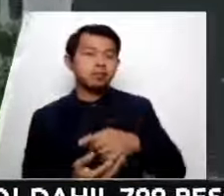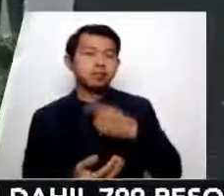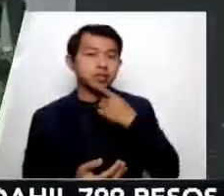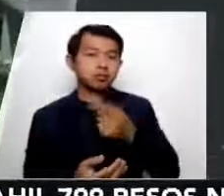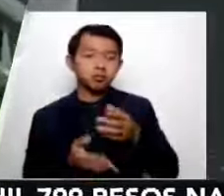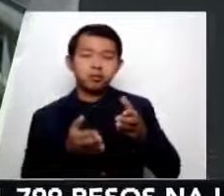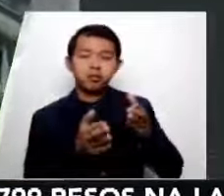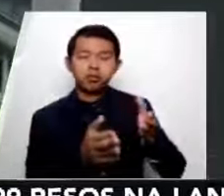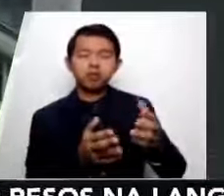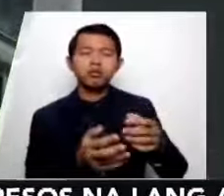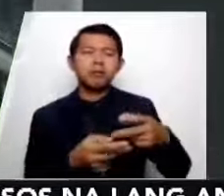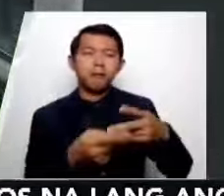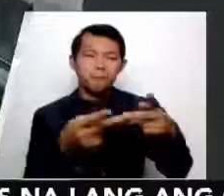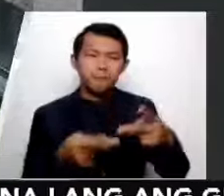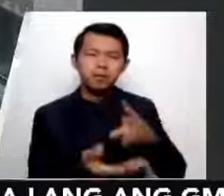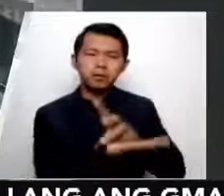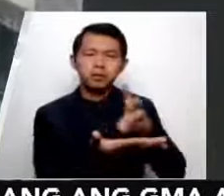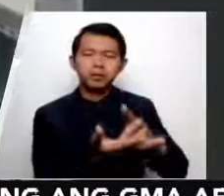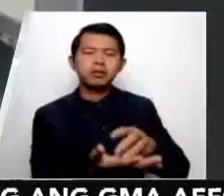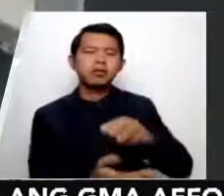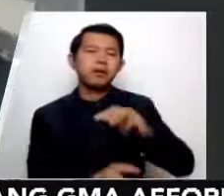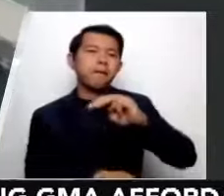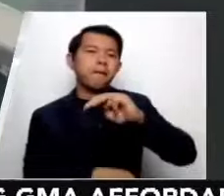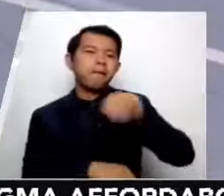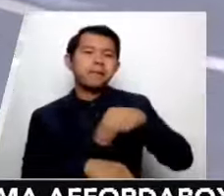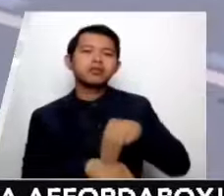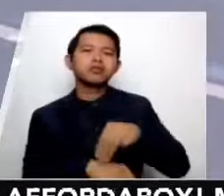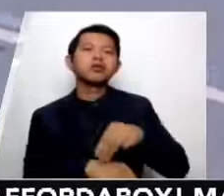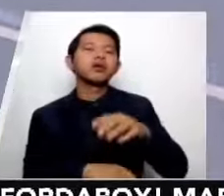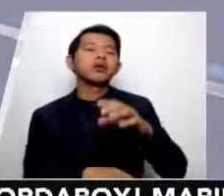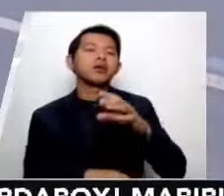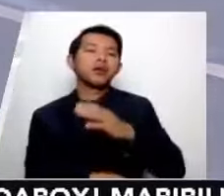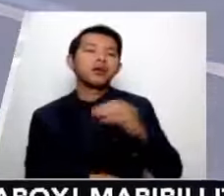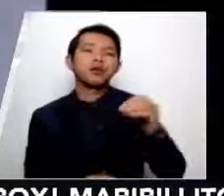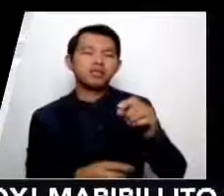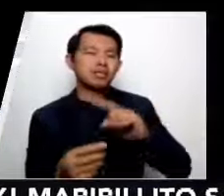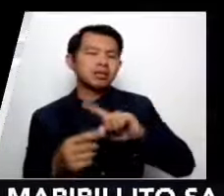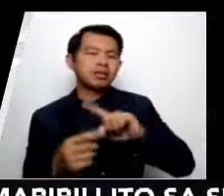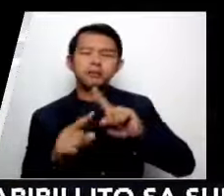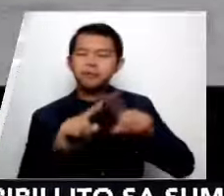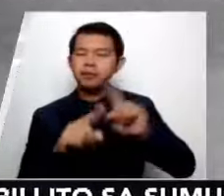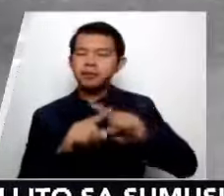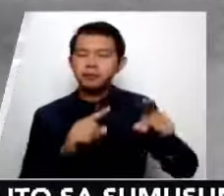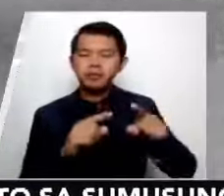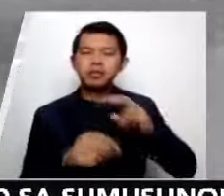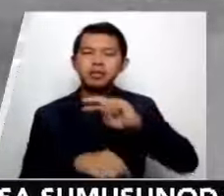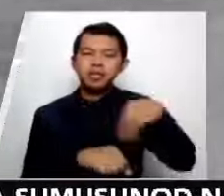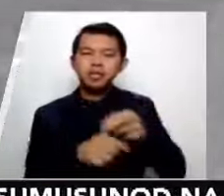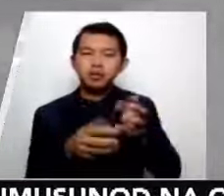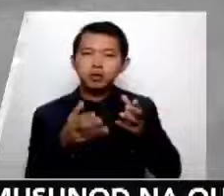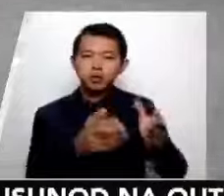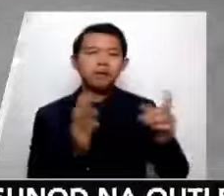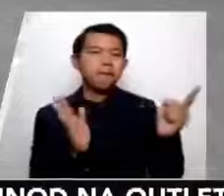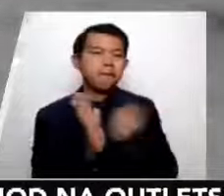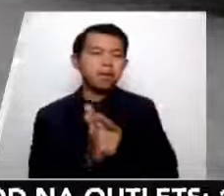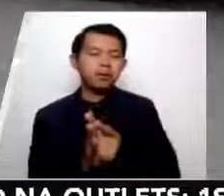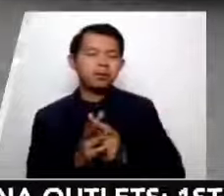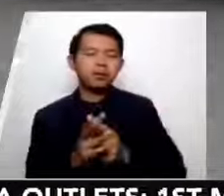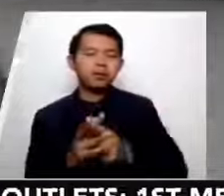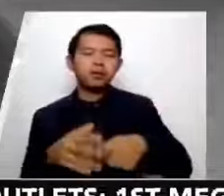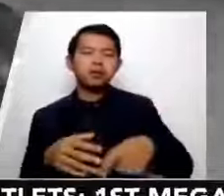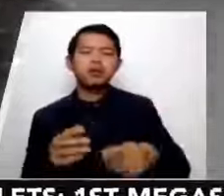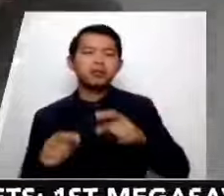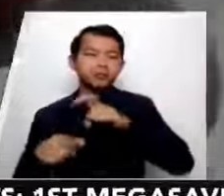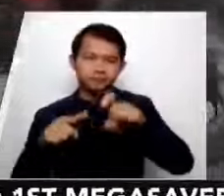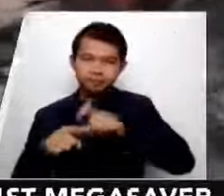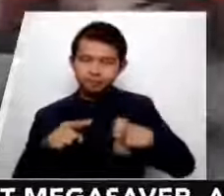at Osmeña South Superhighway sa listahan ng mga national road kung saan bawal ang mga e-trike, e-bike at mga tricycle batay sa